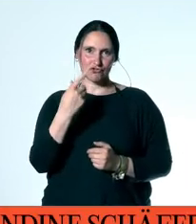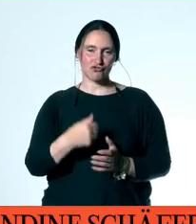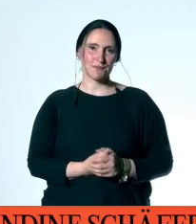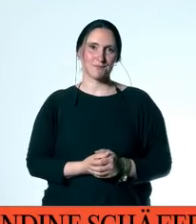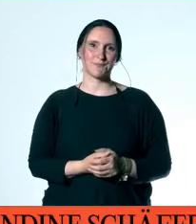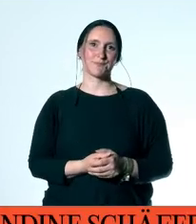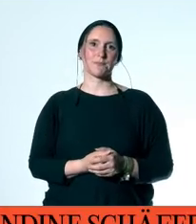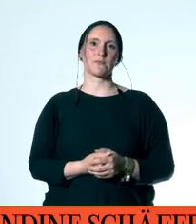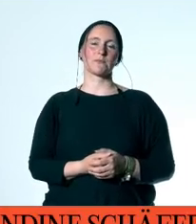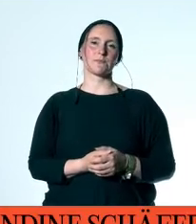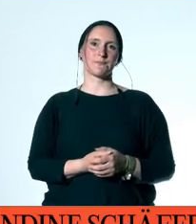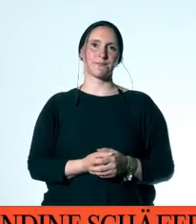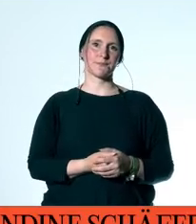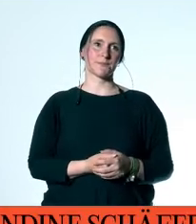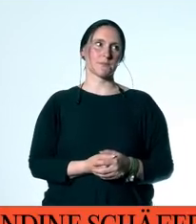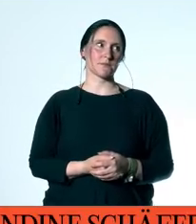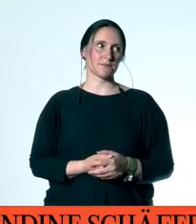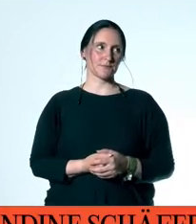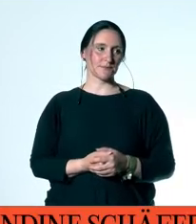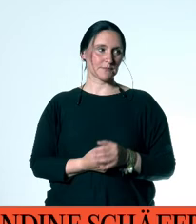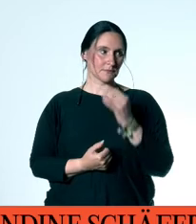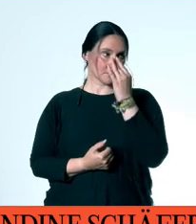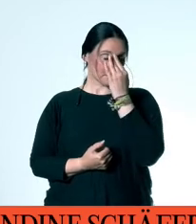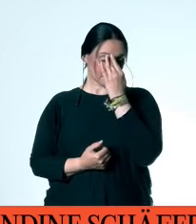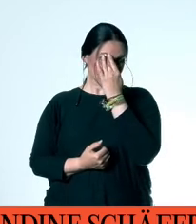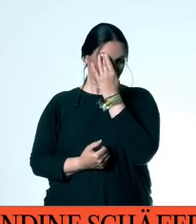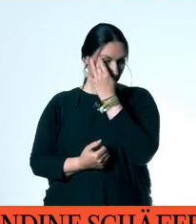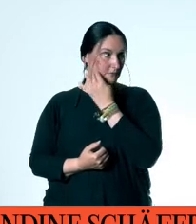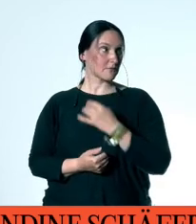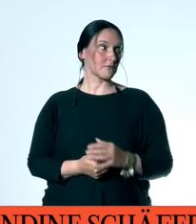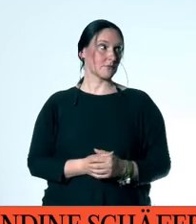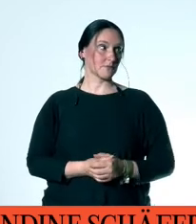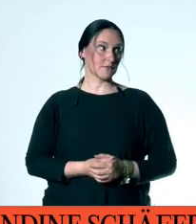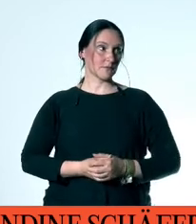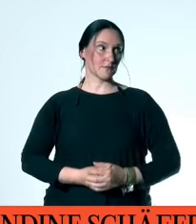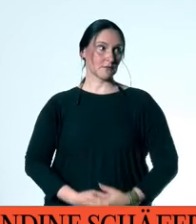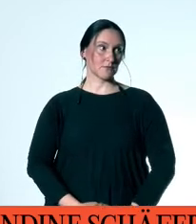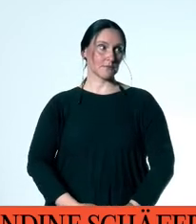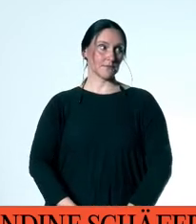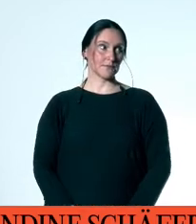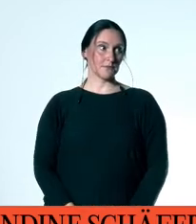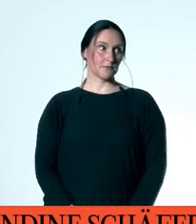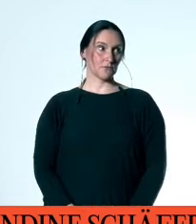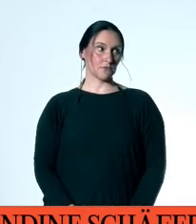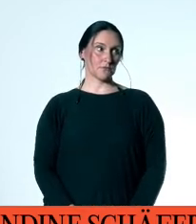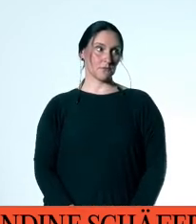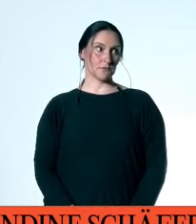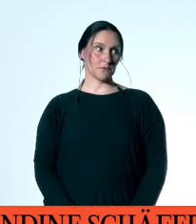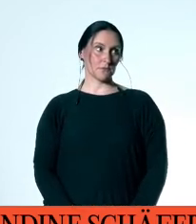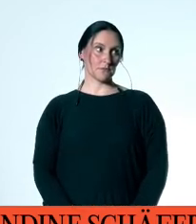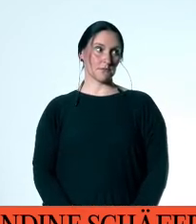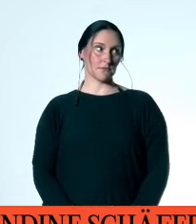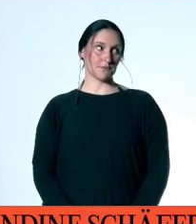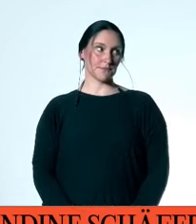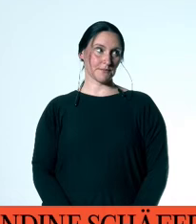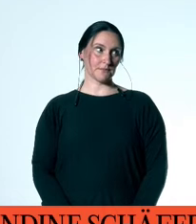Auch ich möchte danken für den Raum, für die Möglichkeit, für die Verbindung von uns,